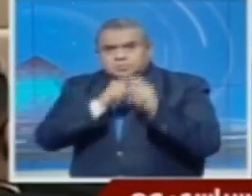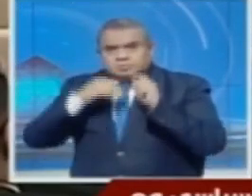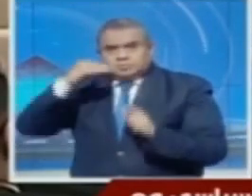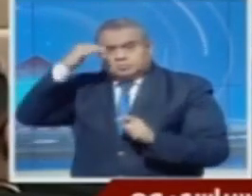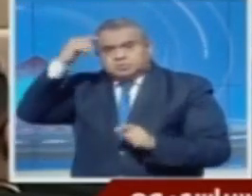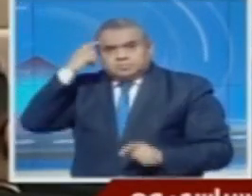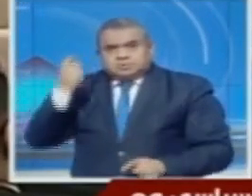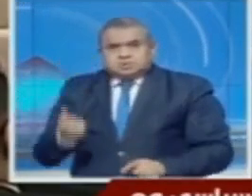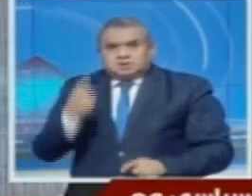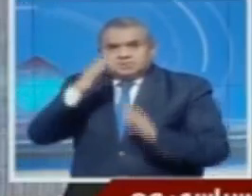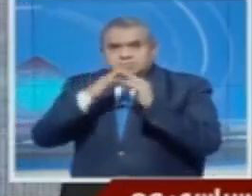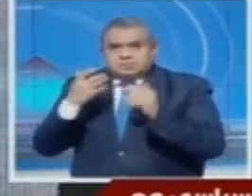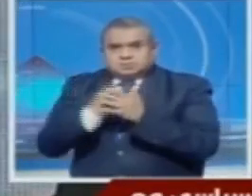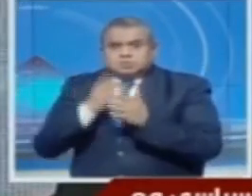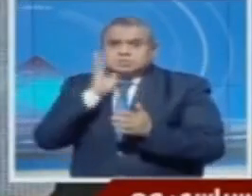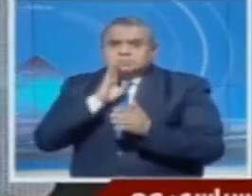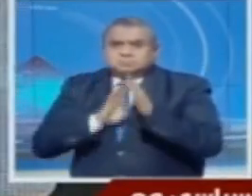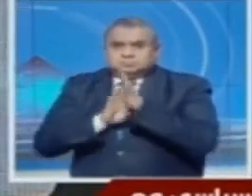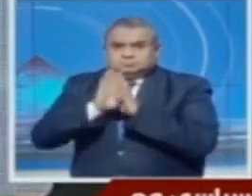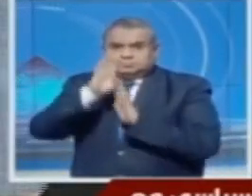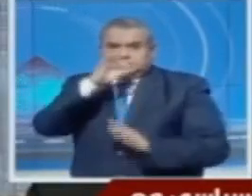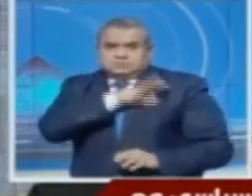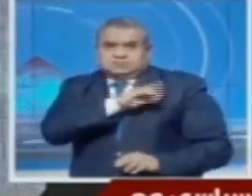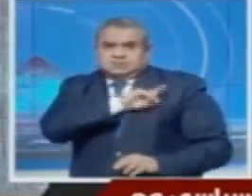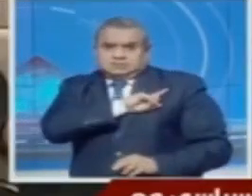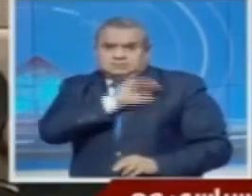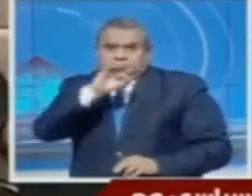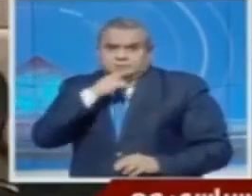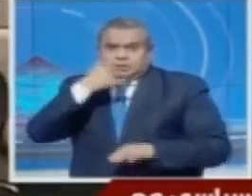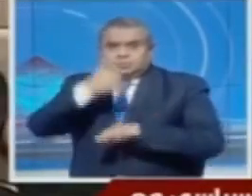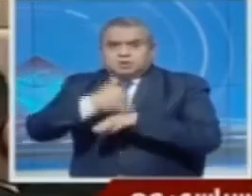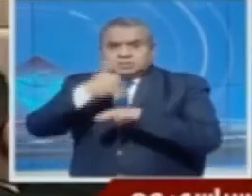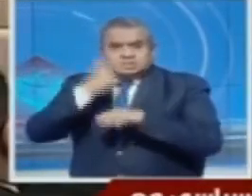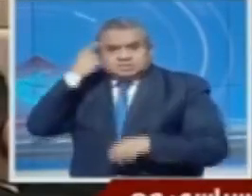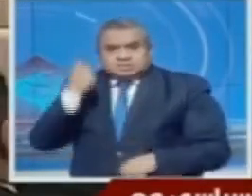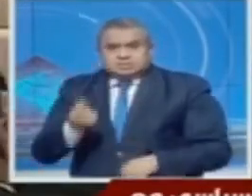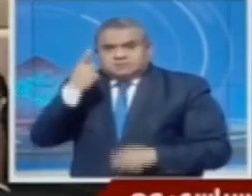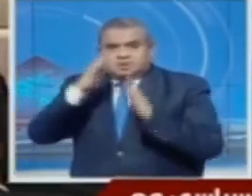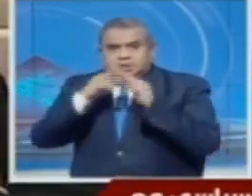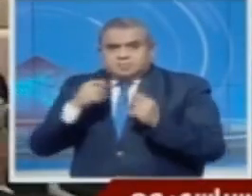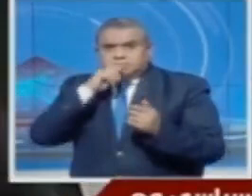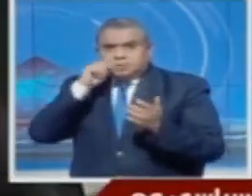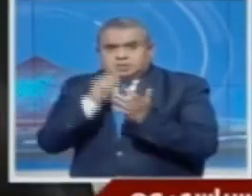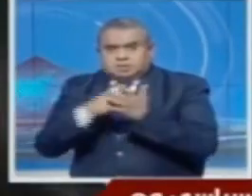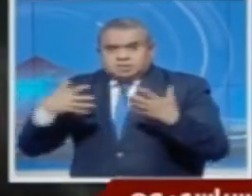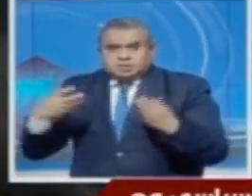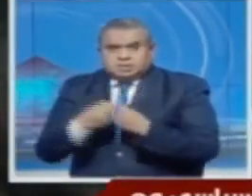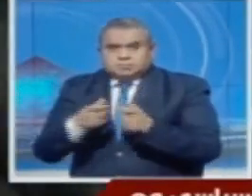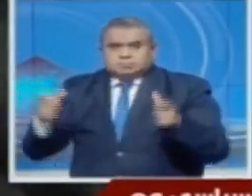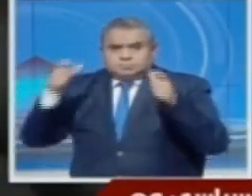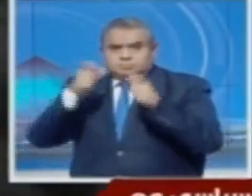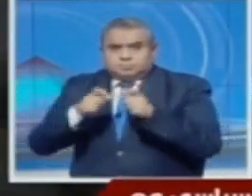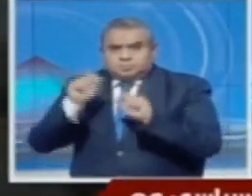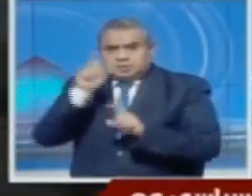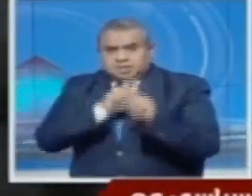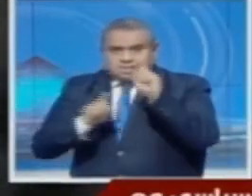لمناقشة مستقبل الثقافة في مصر وسبل تعظيم الاستفادة من المؤسسات الثقافية المصرية. وقد أكد